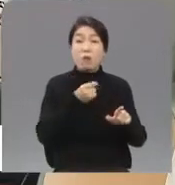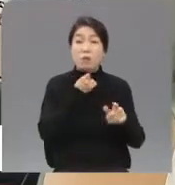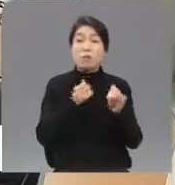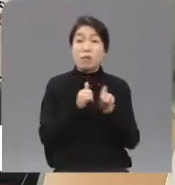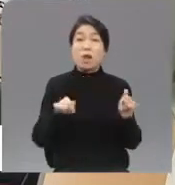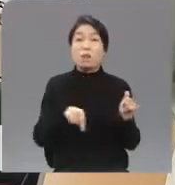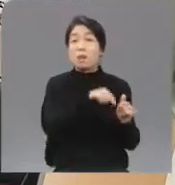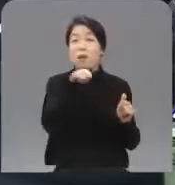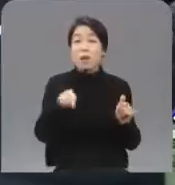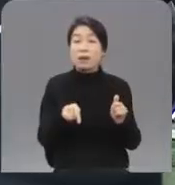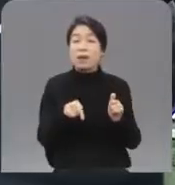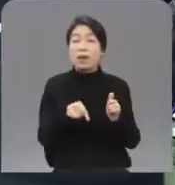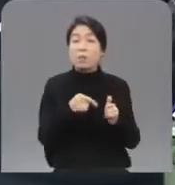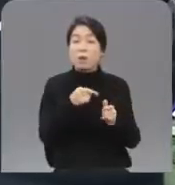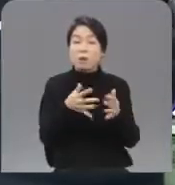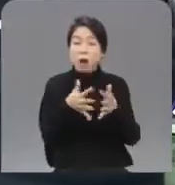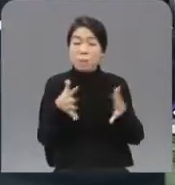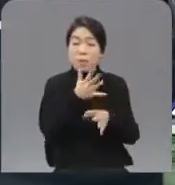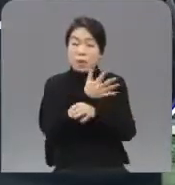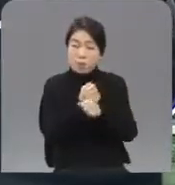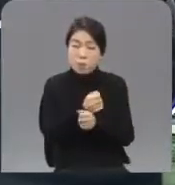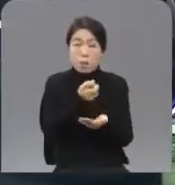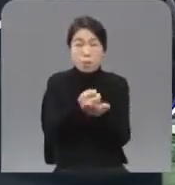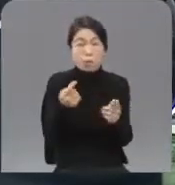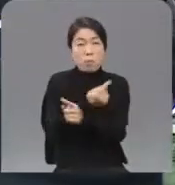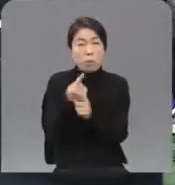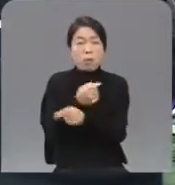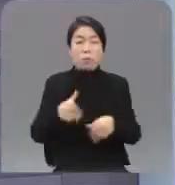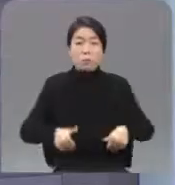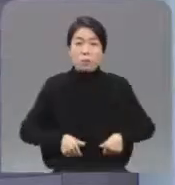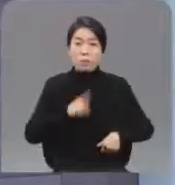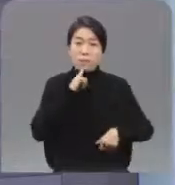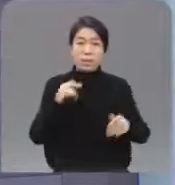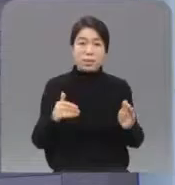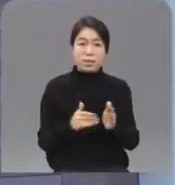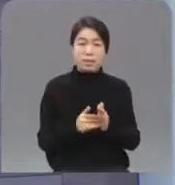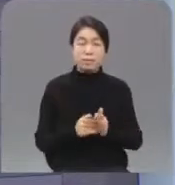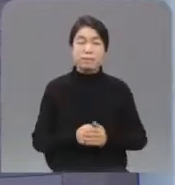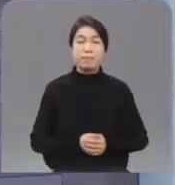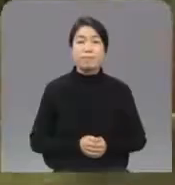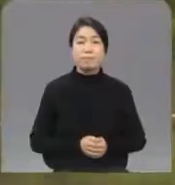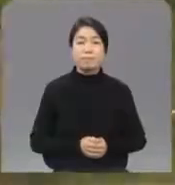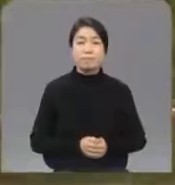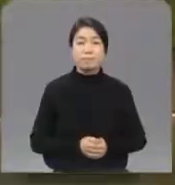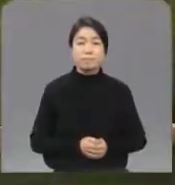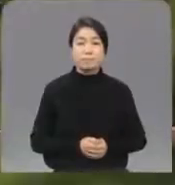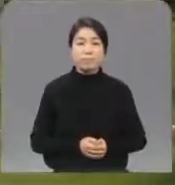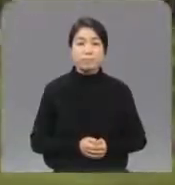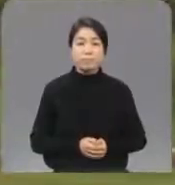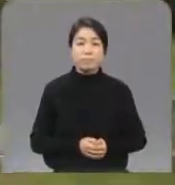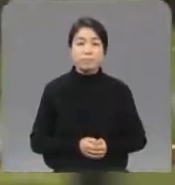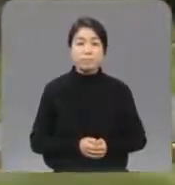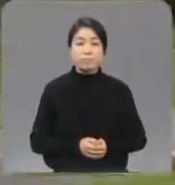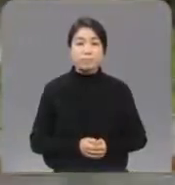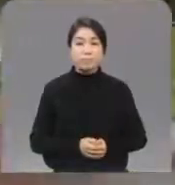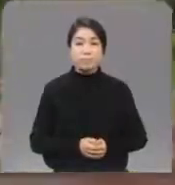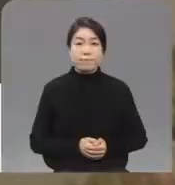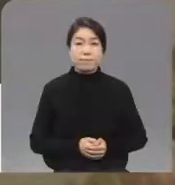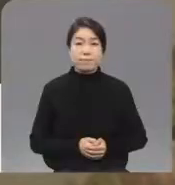완화와 청약제도 개선 등도 함께 이뤄져야 한다고 강조합니다 KBS 뉴스 한주연입니다